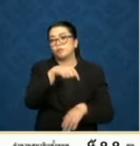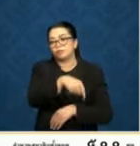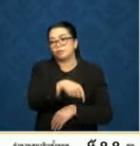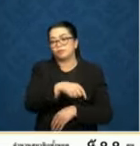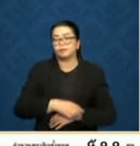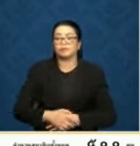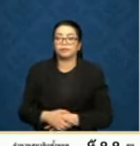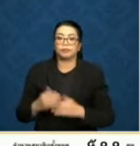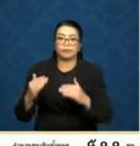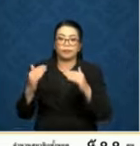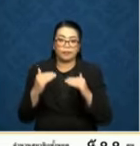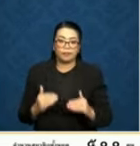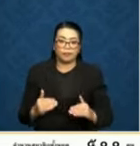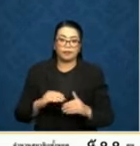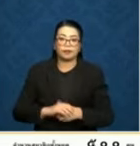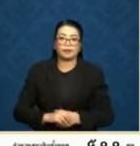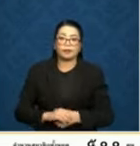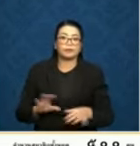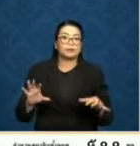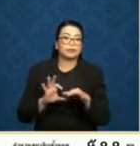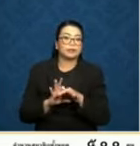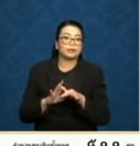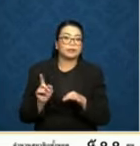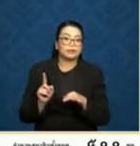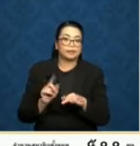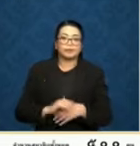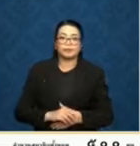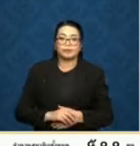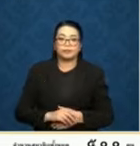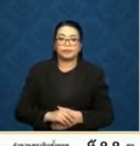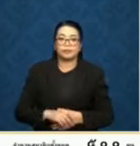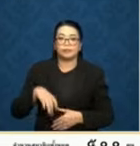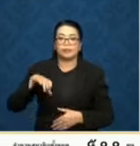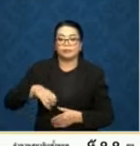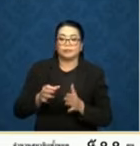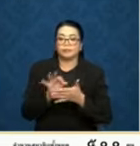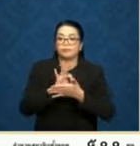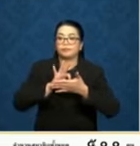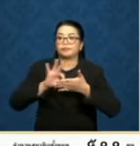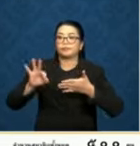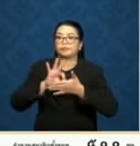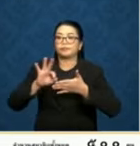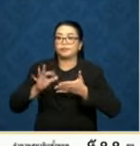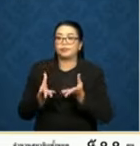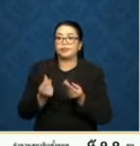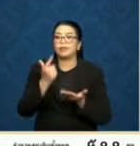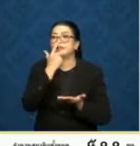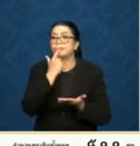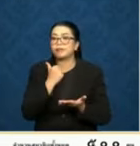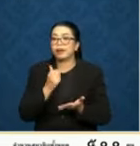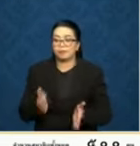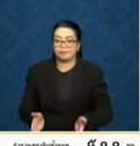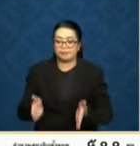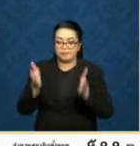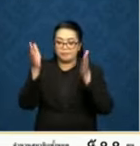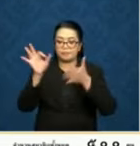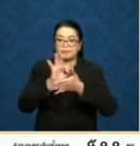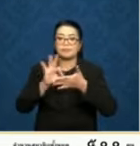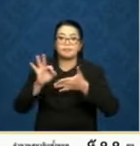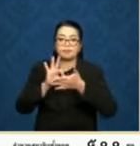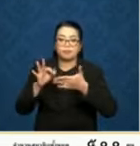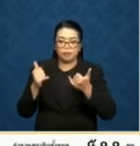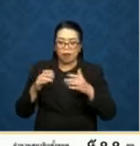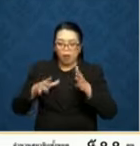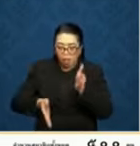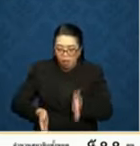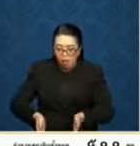ต่ประเด็นต่มากัทประท่านเกี่ยวกัเรื่องของ Flat Dintangที่เริ่มสรางไปได้เพแ่สองปีกเริ่มเรมการชำลุด